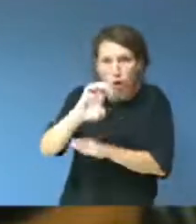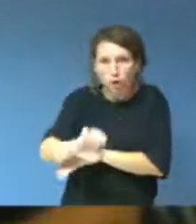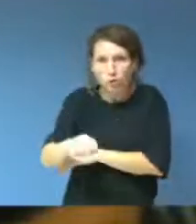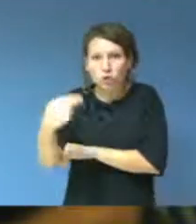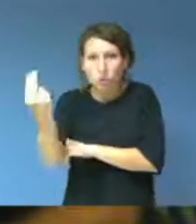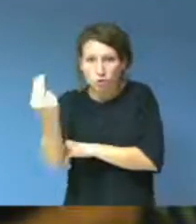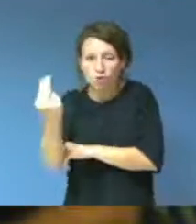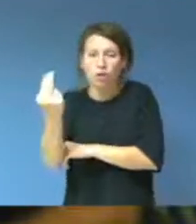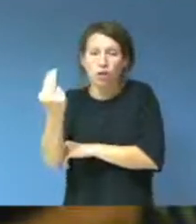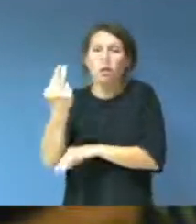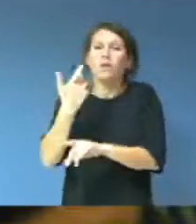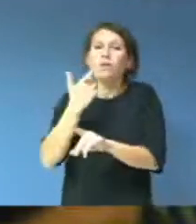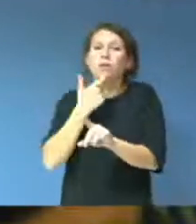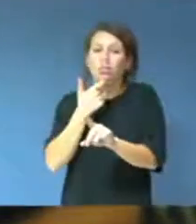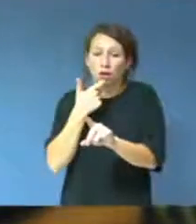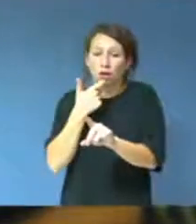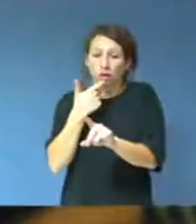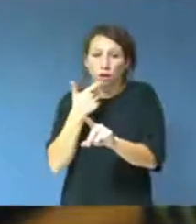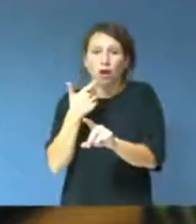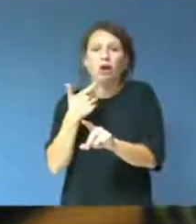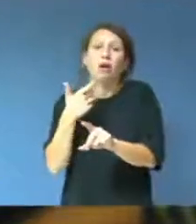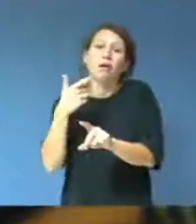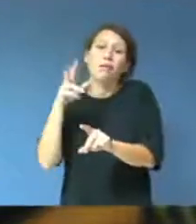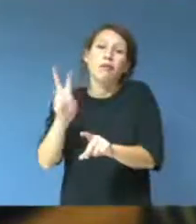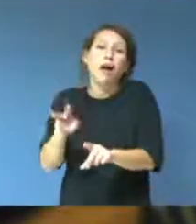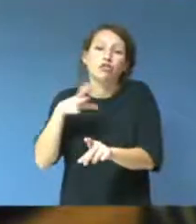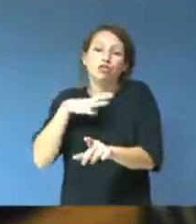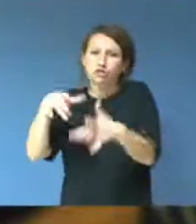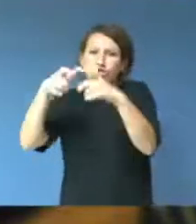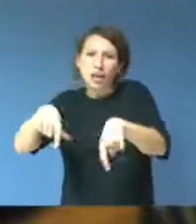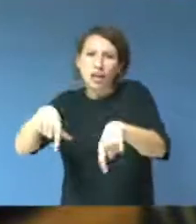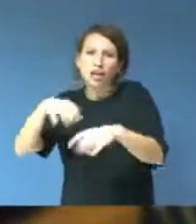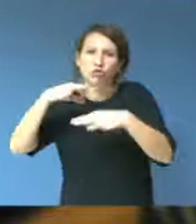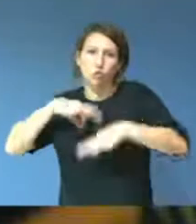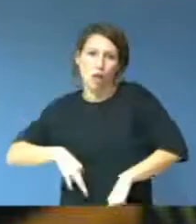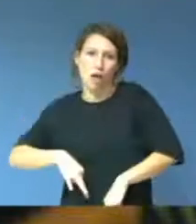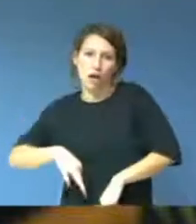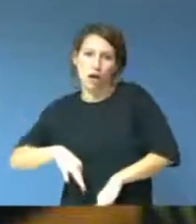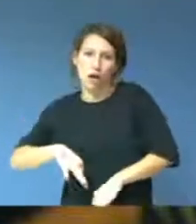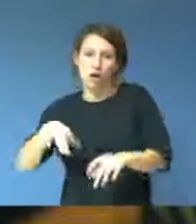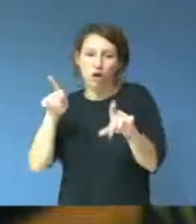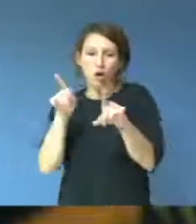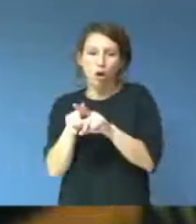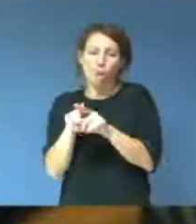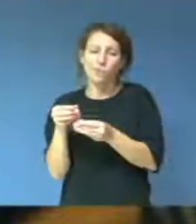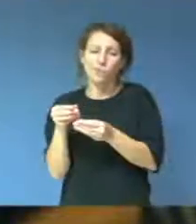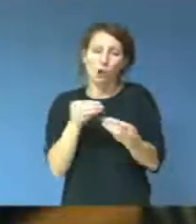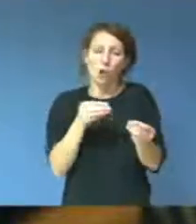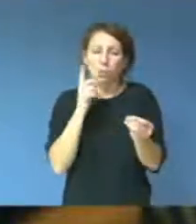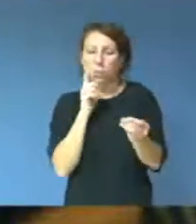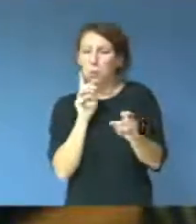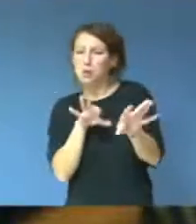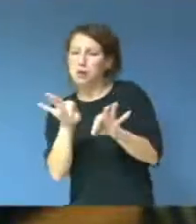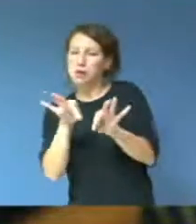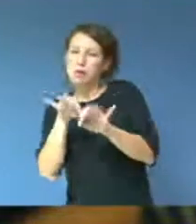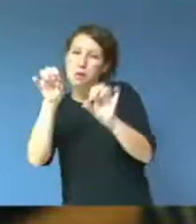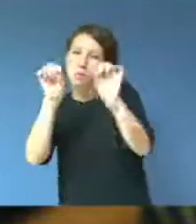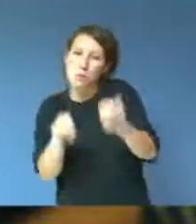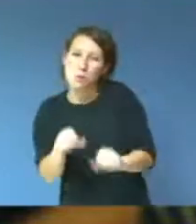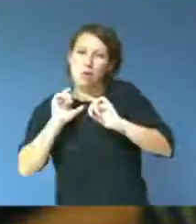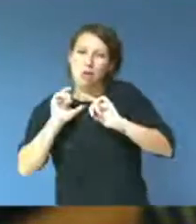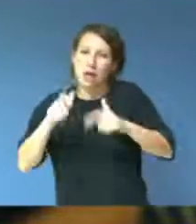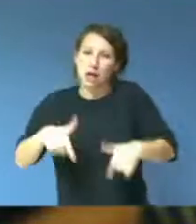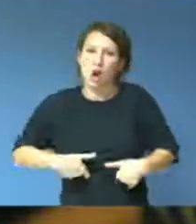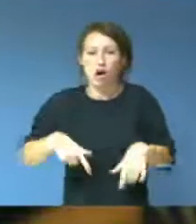d'un chèque scolaire qui permettrait en fait à chaque parent de choisir directement l'école qu'il entend voir donner, à laquelle il entend de vouloir